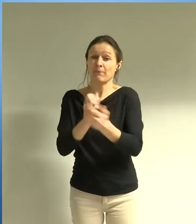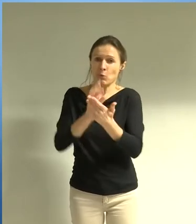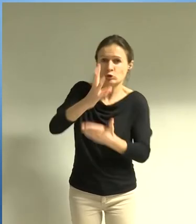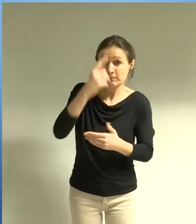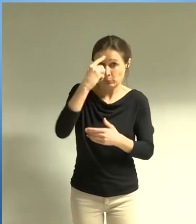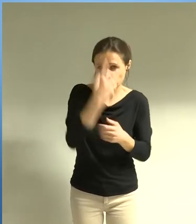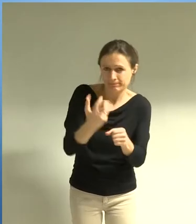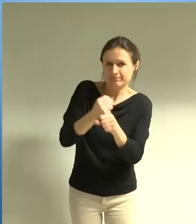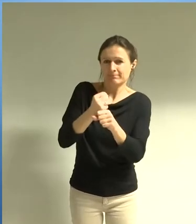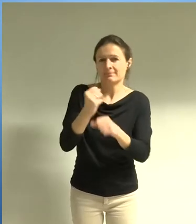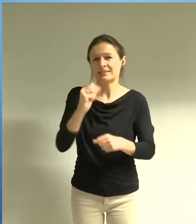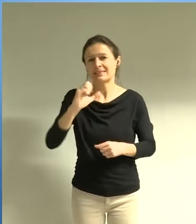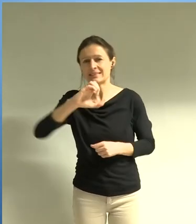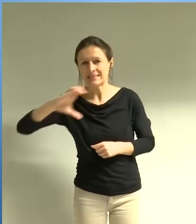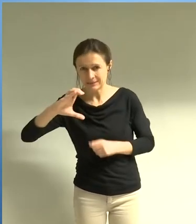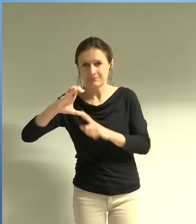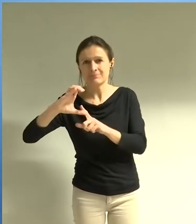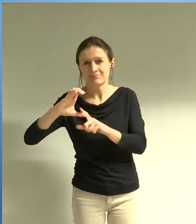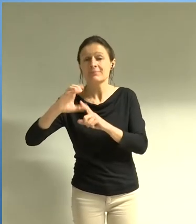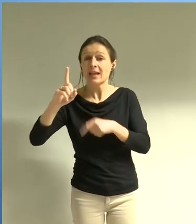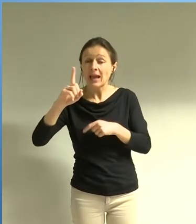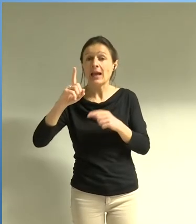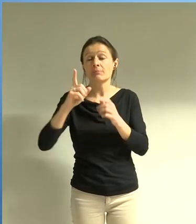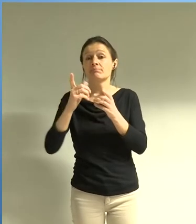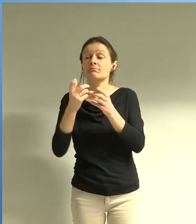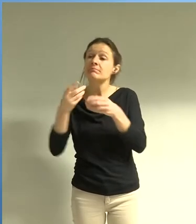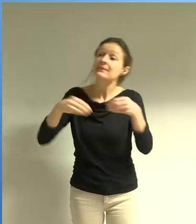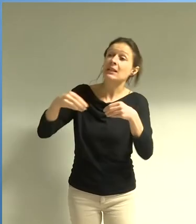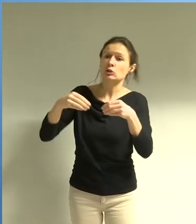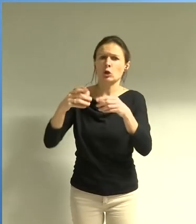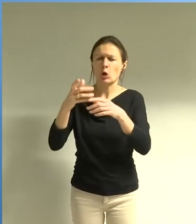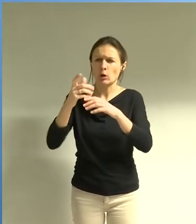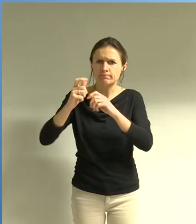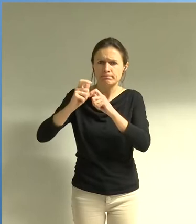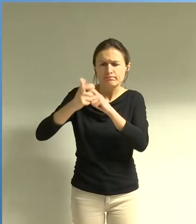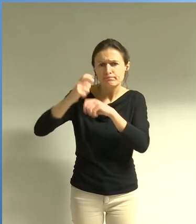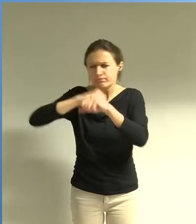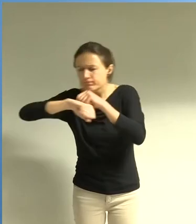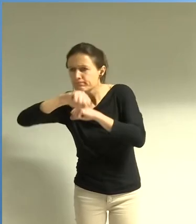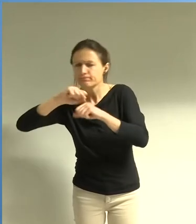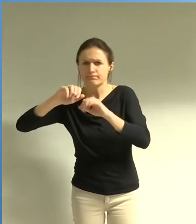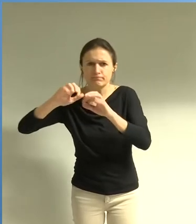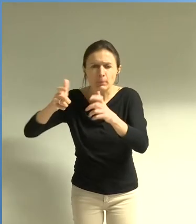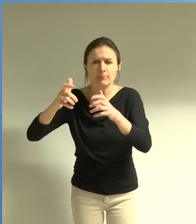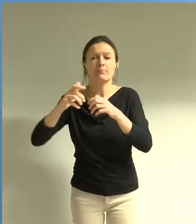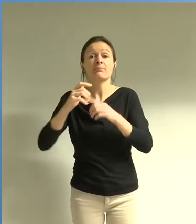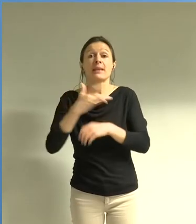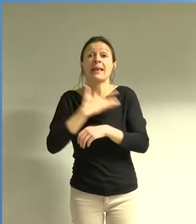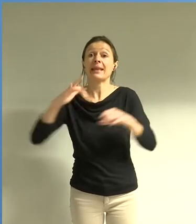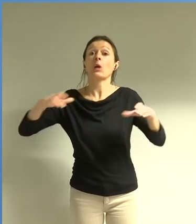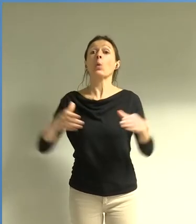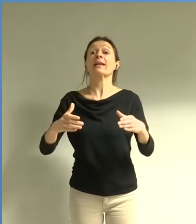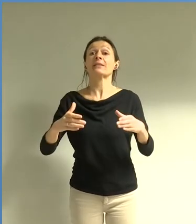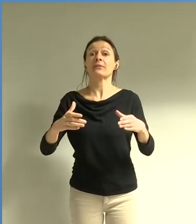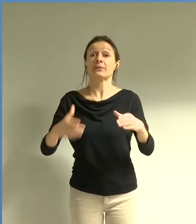et ainsi de constituer la future direction de la sic à mettre en place cet intérêt collectif a constitué donc le point de